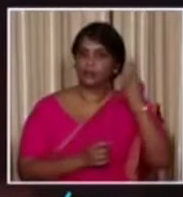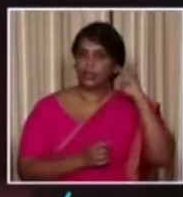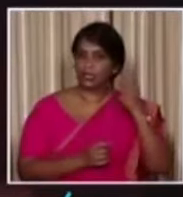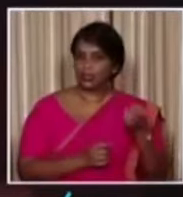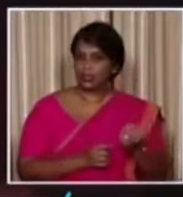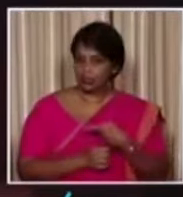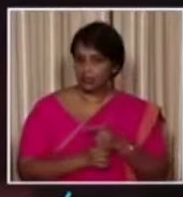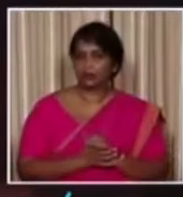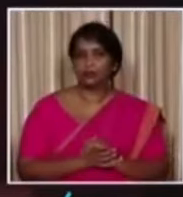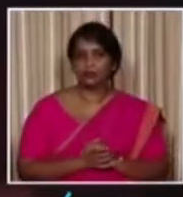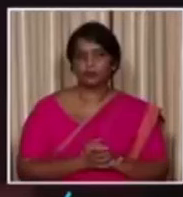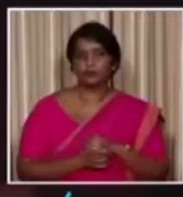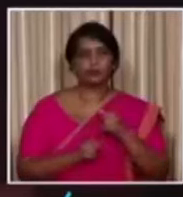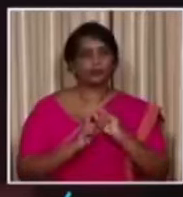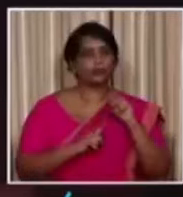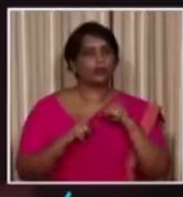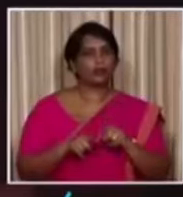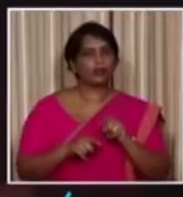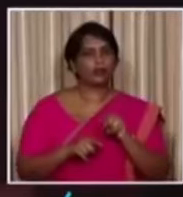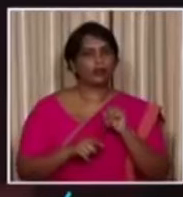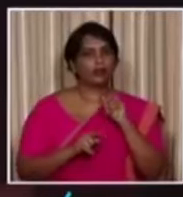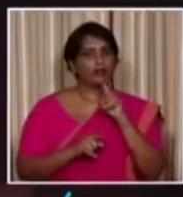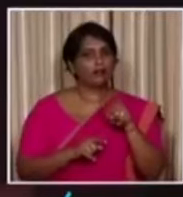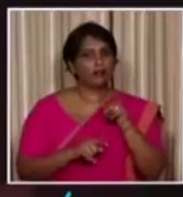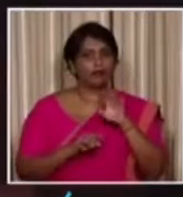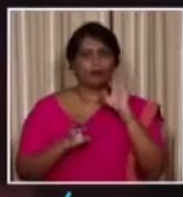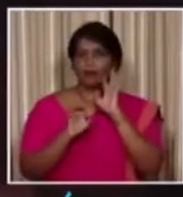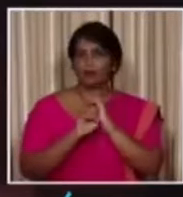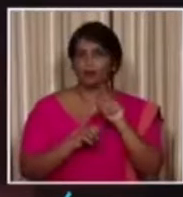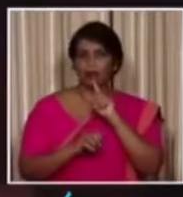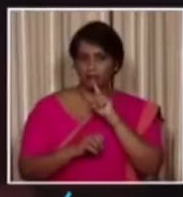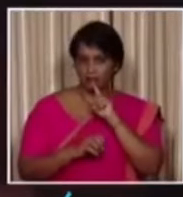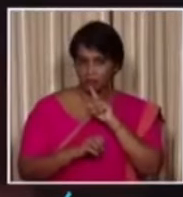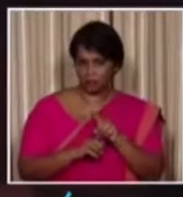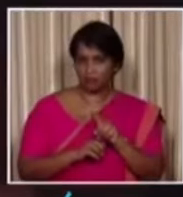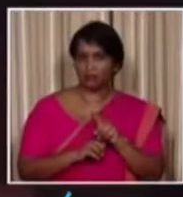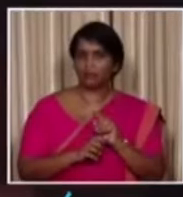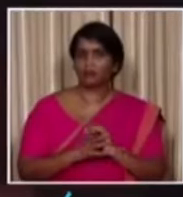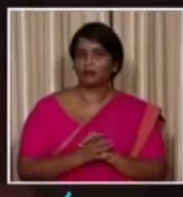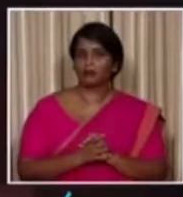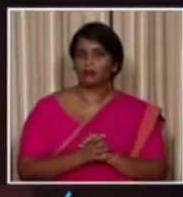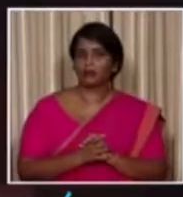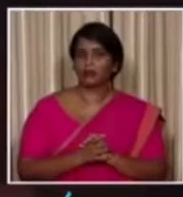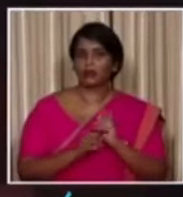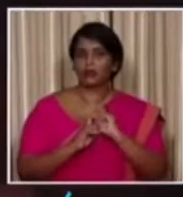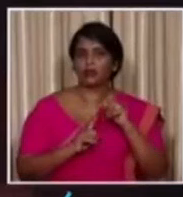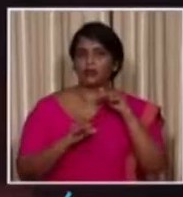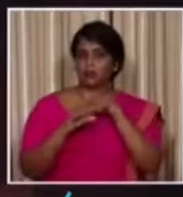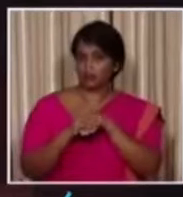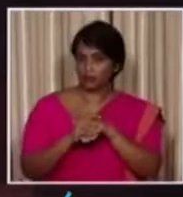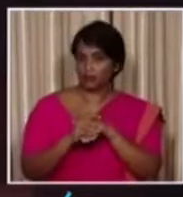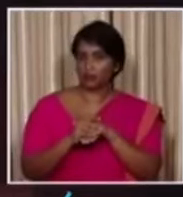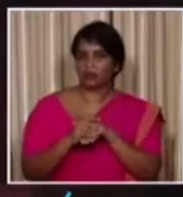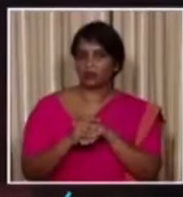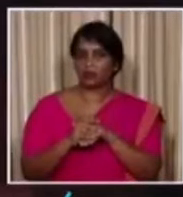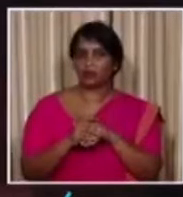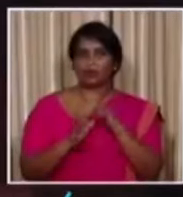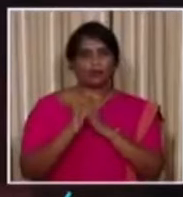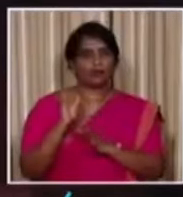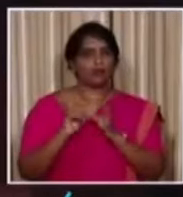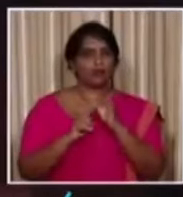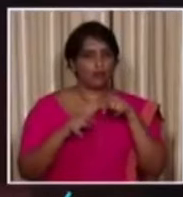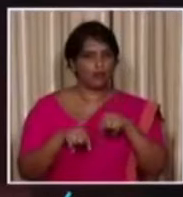දවසේ මේ සභාවේ වැරදි ප්‍රකාශයක් කරයි කියලා මේ සභාවෙම මහජන